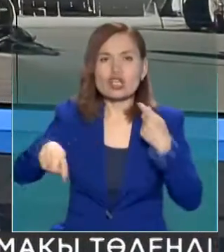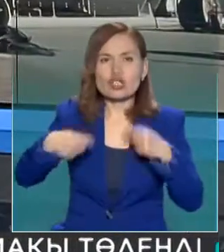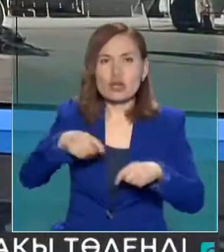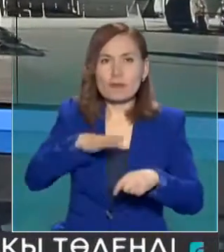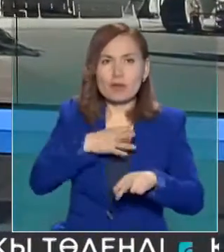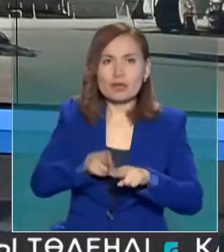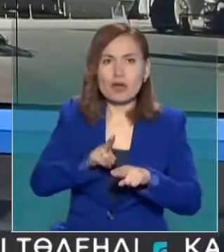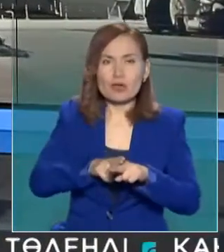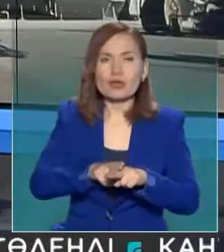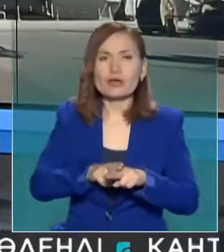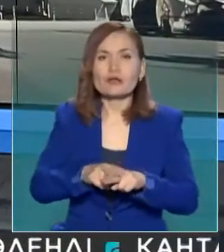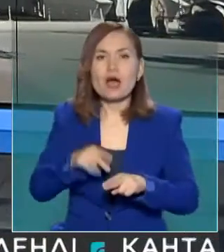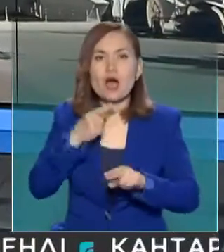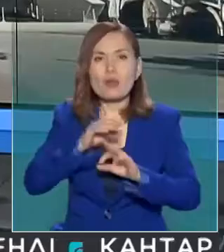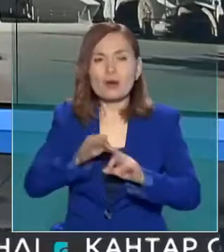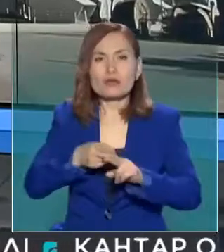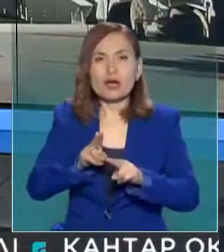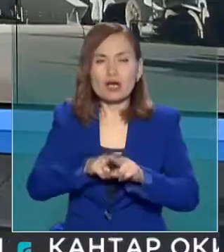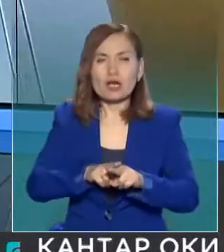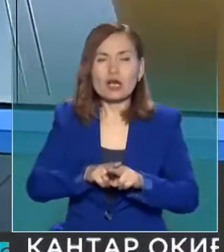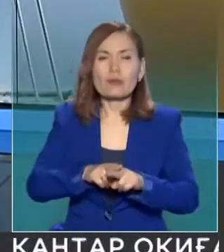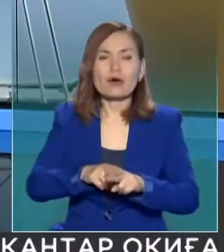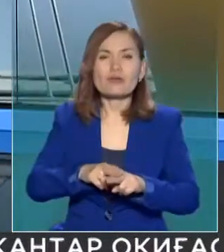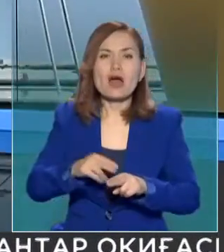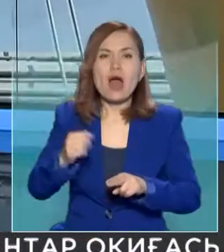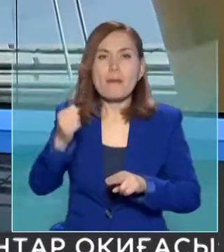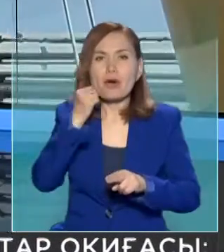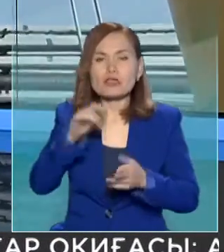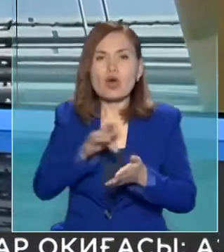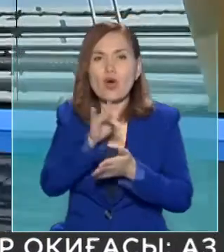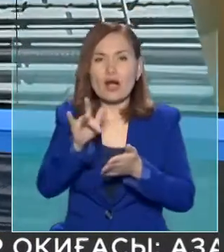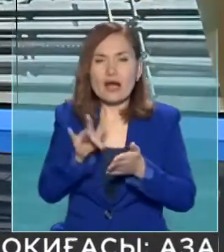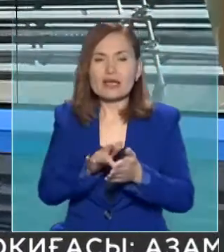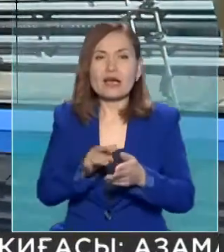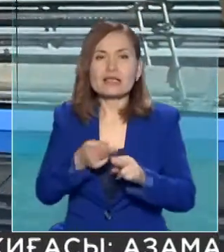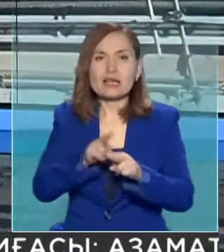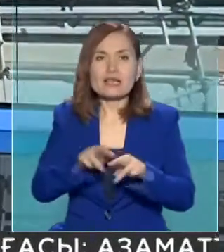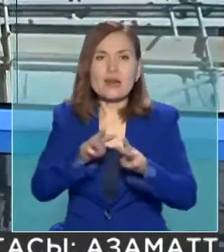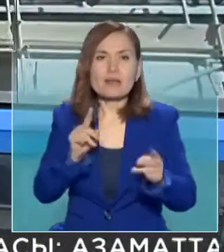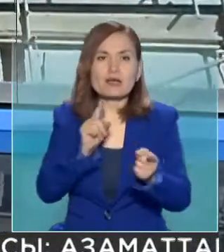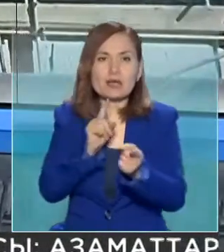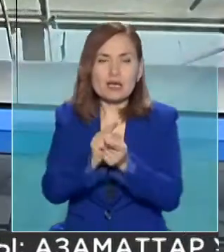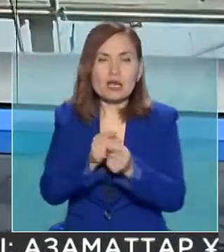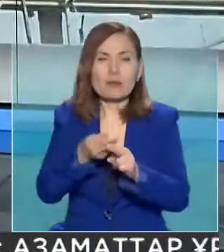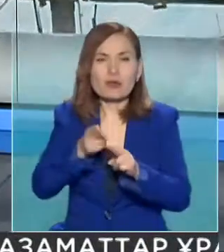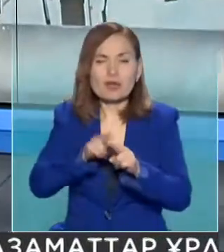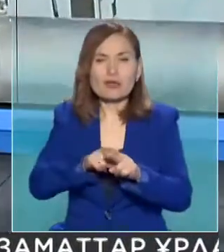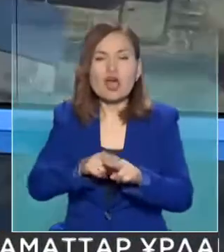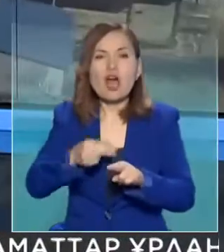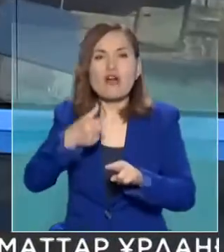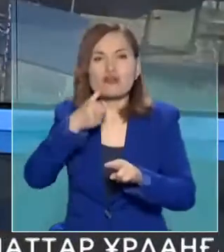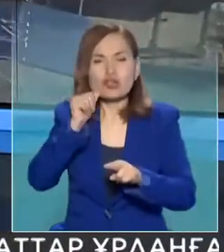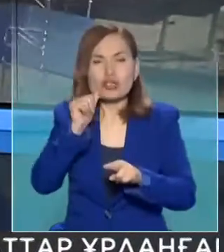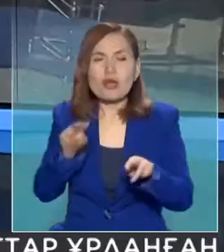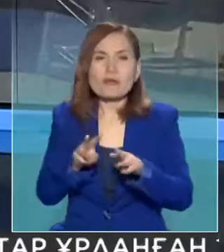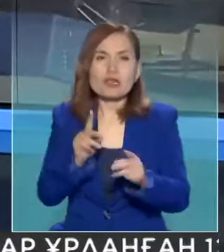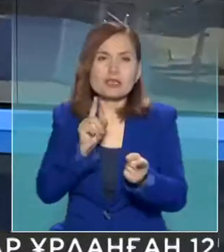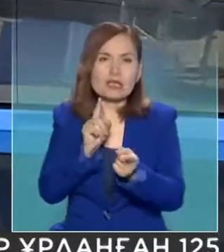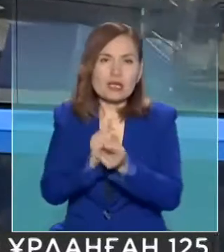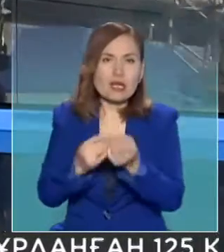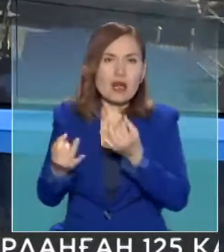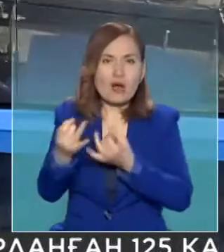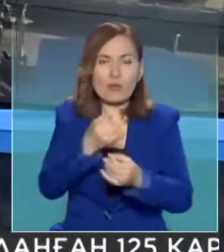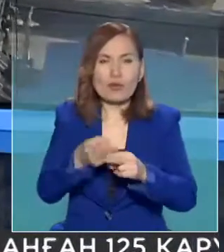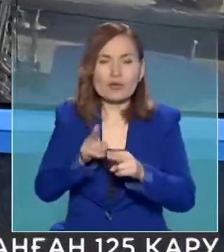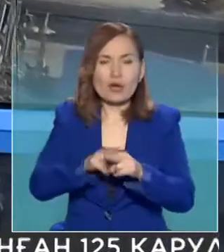министрі Ерлан Жамаубаев айтты. Ал Мәскеуге шұғыл барған энергетика министрі бастаған делегация кеше консорциум басшылығымен кездескен еді. Алайда әзірге